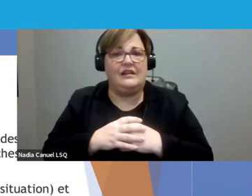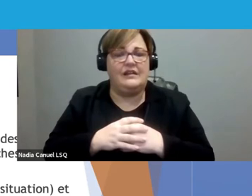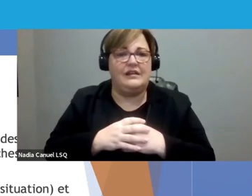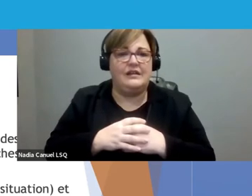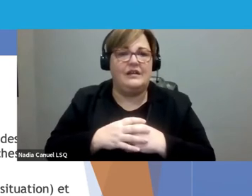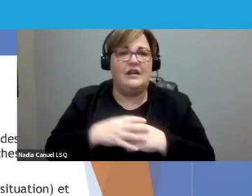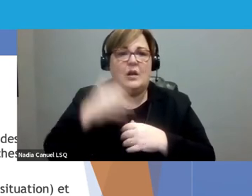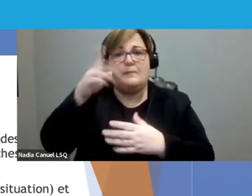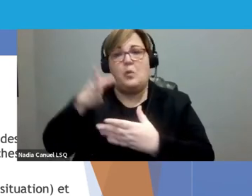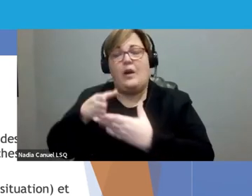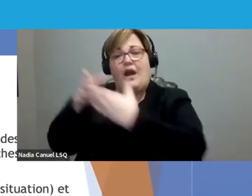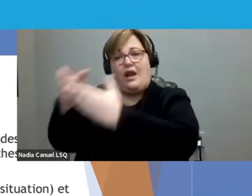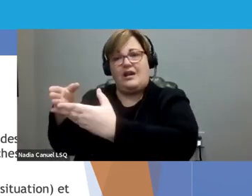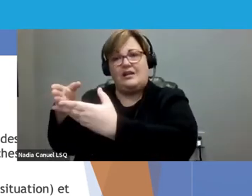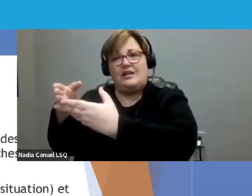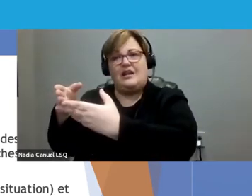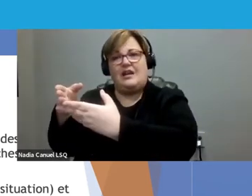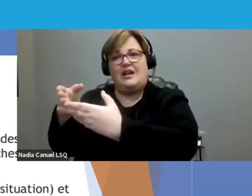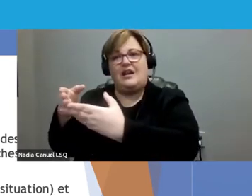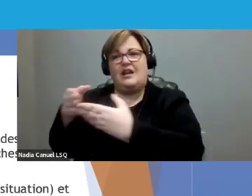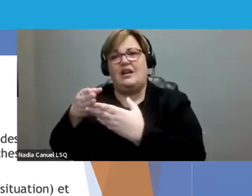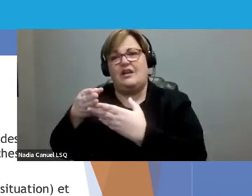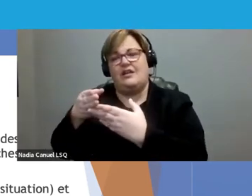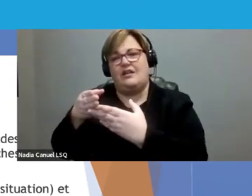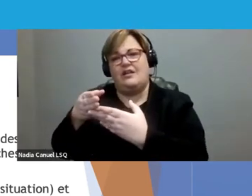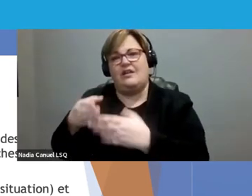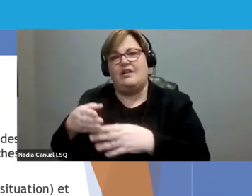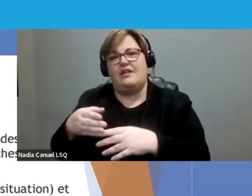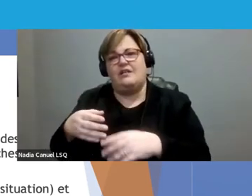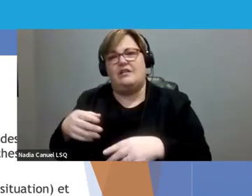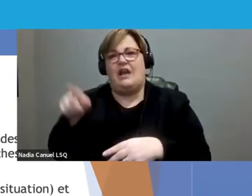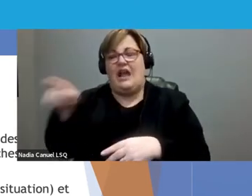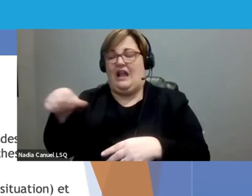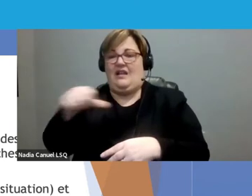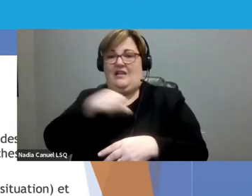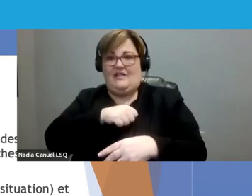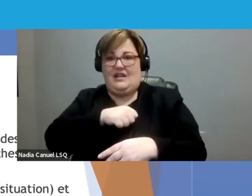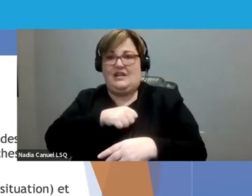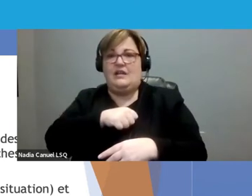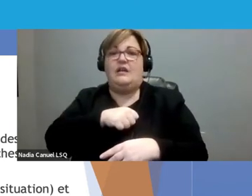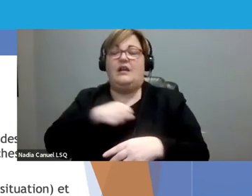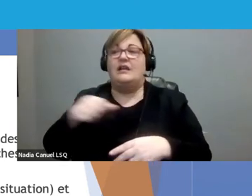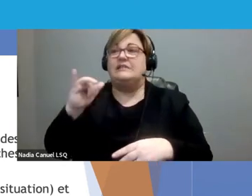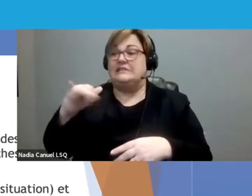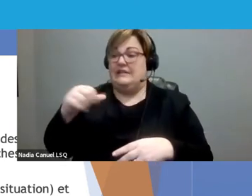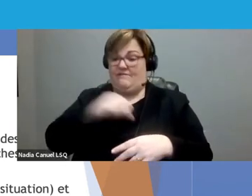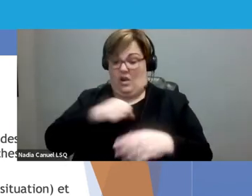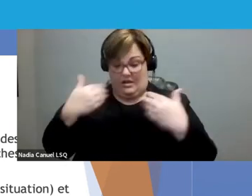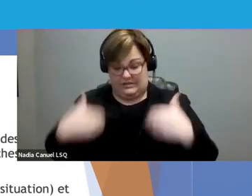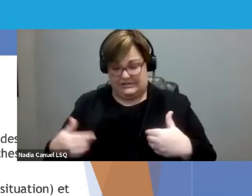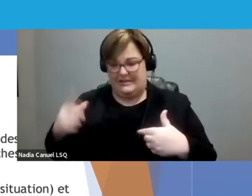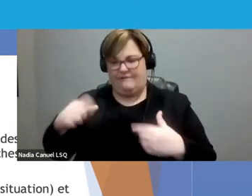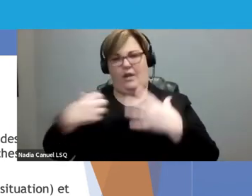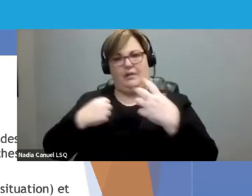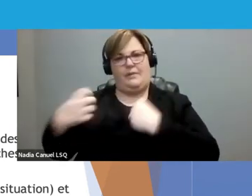pour les aider à mettre en mots l'urgence qu'elle vit, à les déceler. Déjà, c'est un